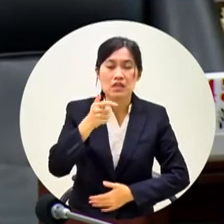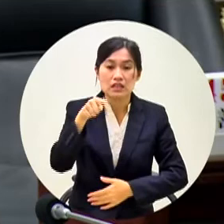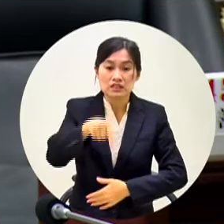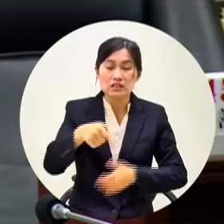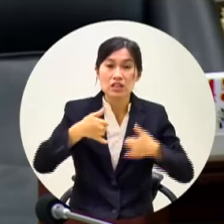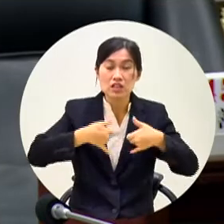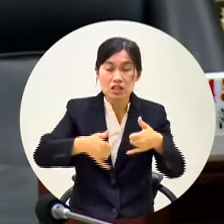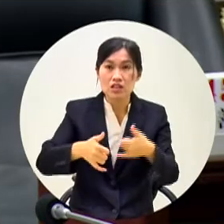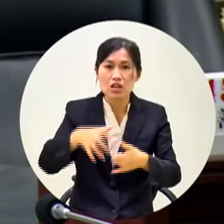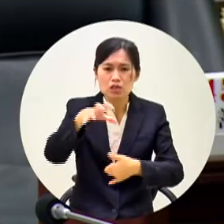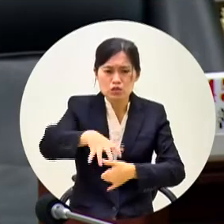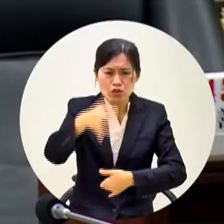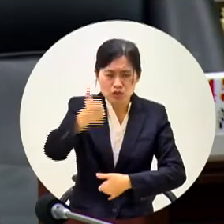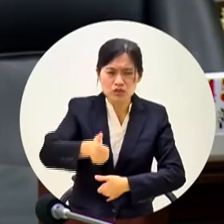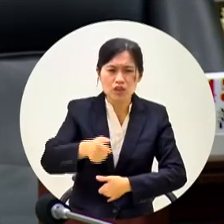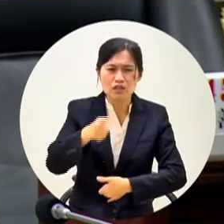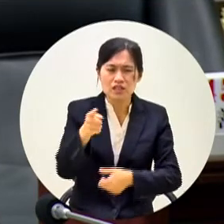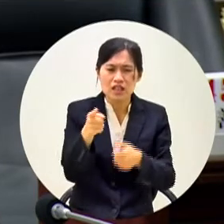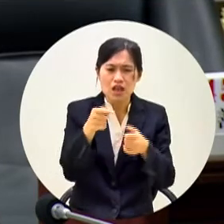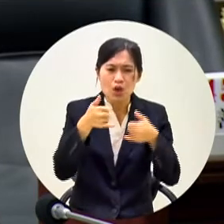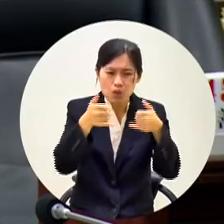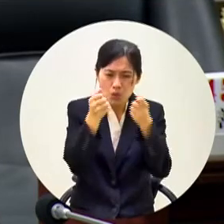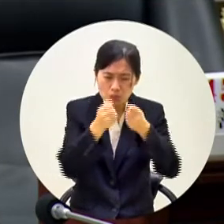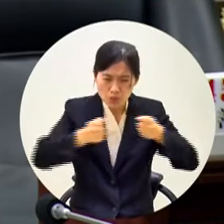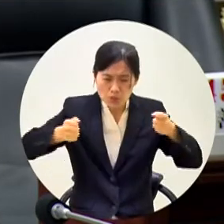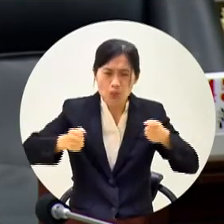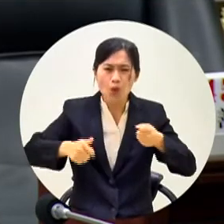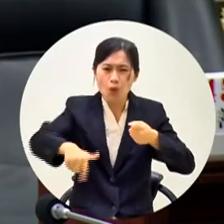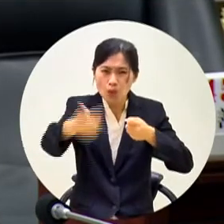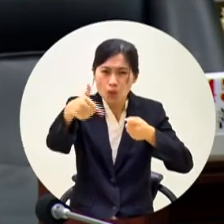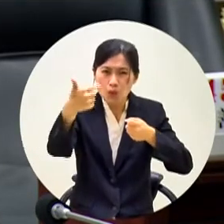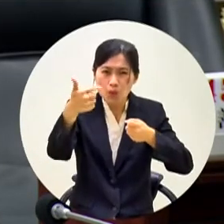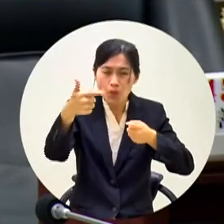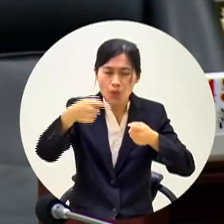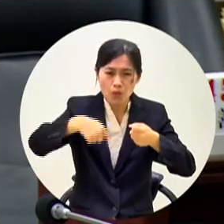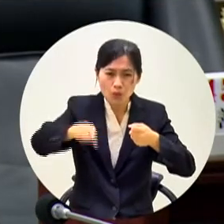工程哦，啊要紧积极来进行哦。